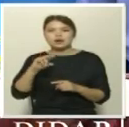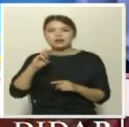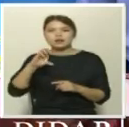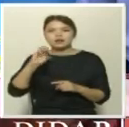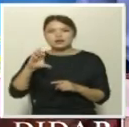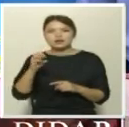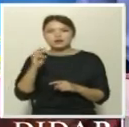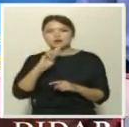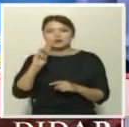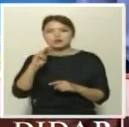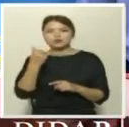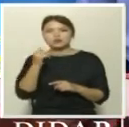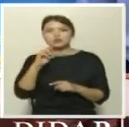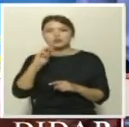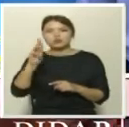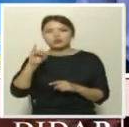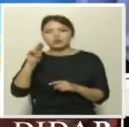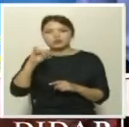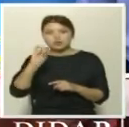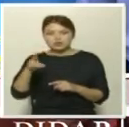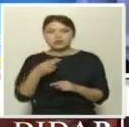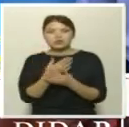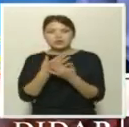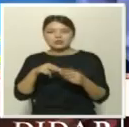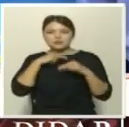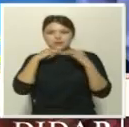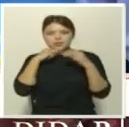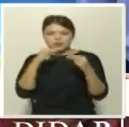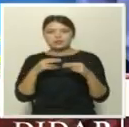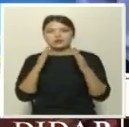приостановлено движение для всех видов транспортных средств. Будьте внимательны и осторожны на дорогах.